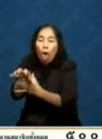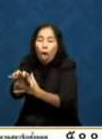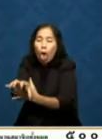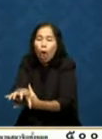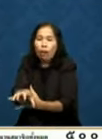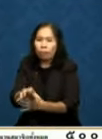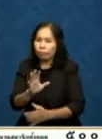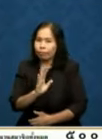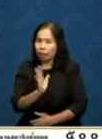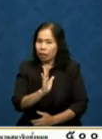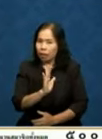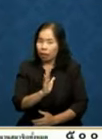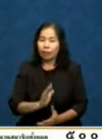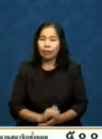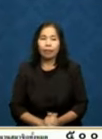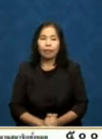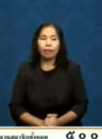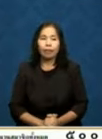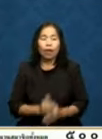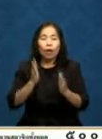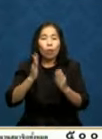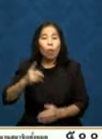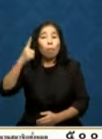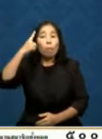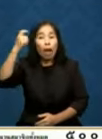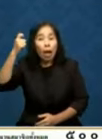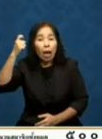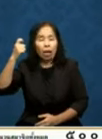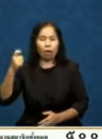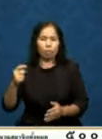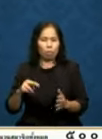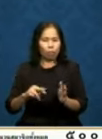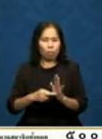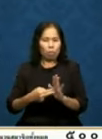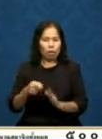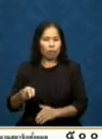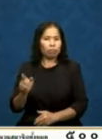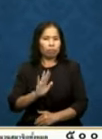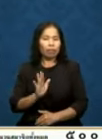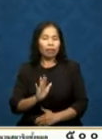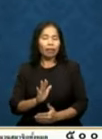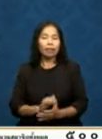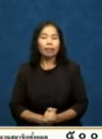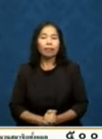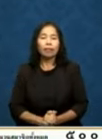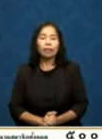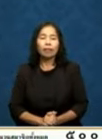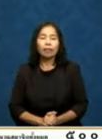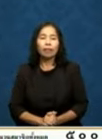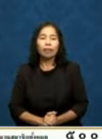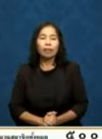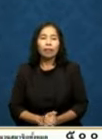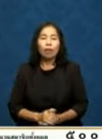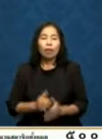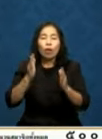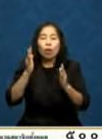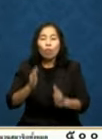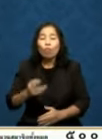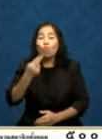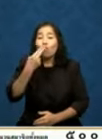ใช่คนบ้าก็ไม่ได้หมายความว่าอย่างนั้นมีการที่เอาบุหรี่